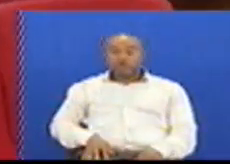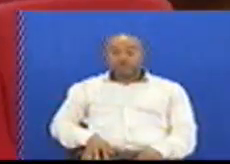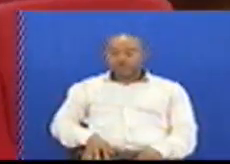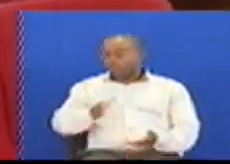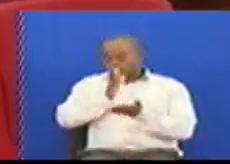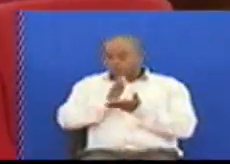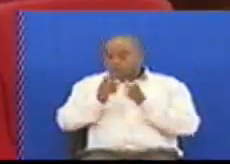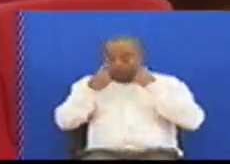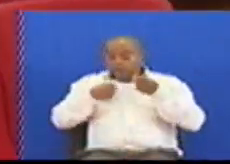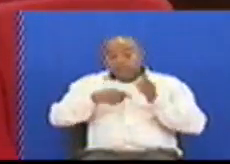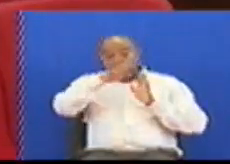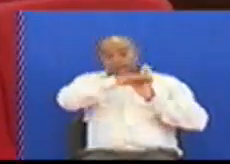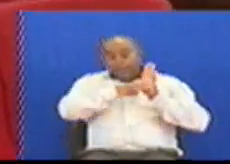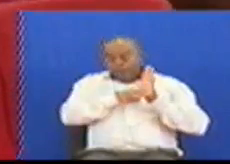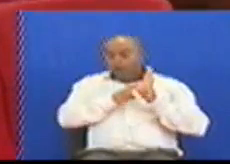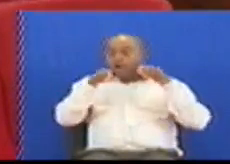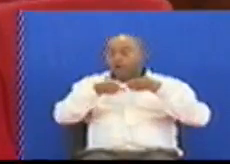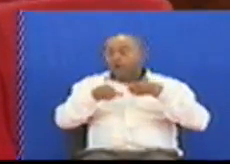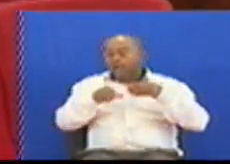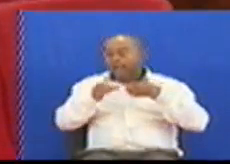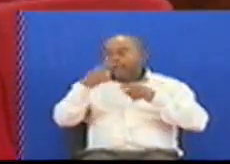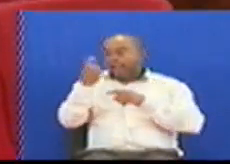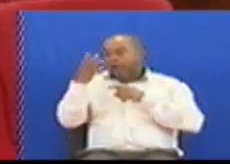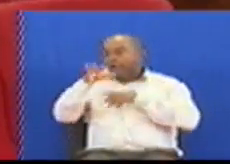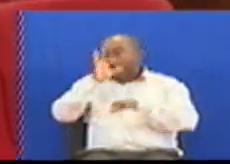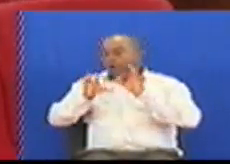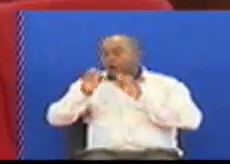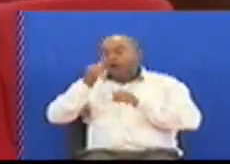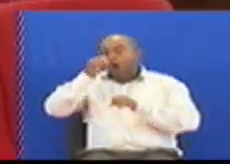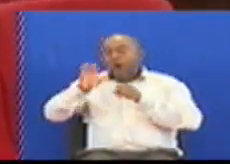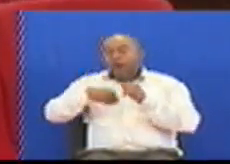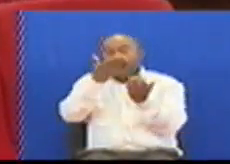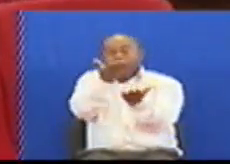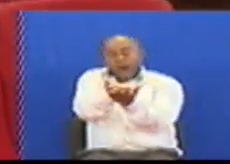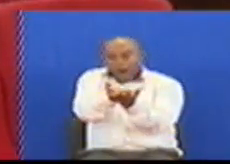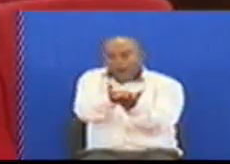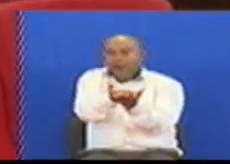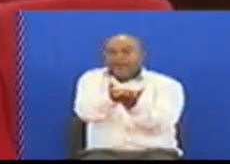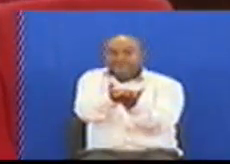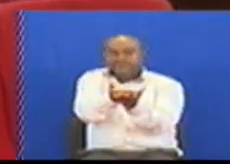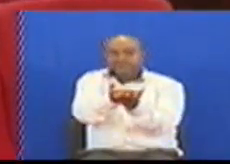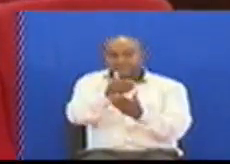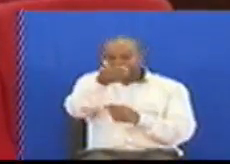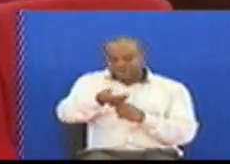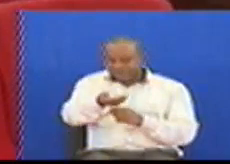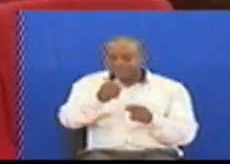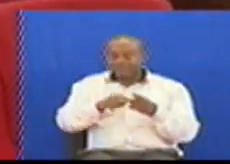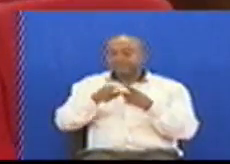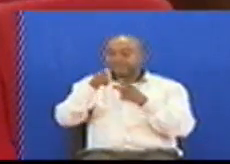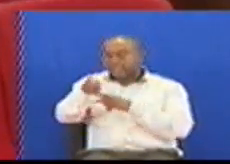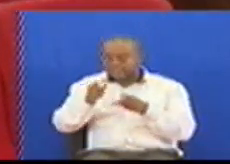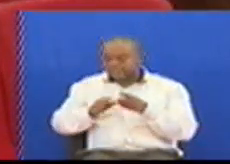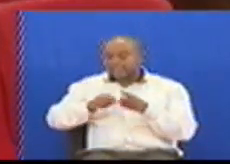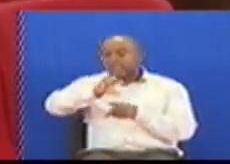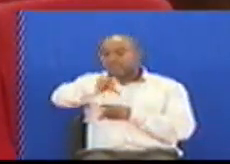Nimeona kwenye ratiba ya tume ya uchaguzi kwamba mwisho wa kuwasilisha vijiji, kata na majimbo ni